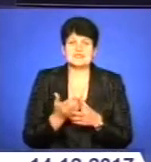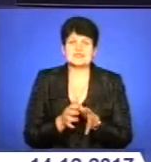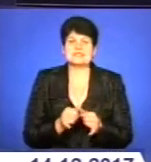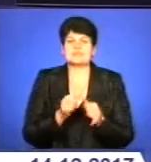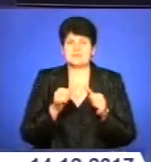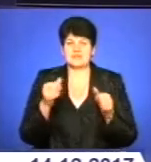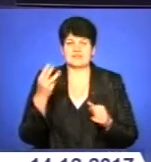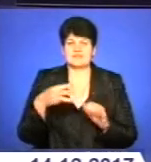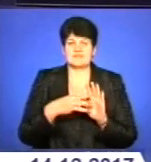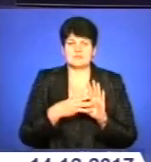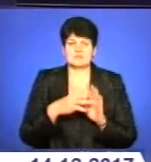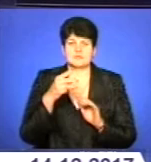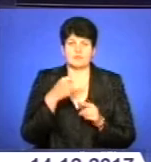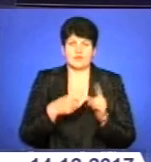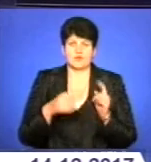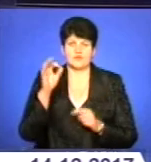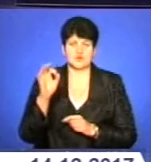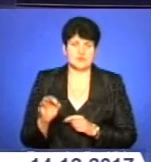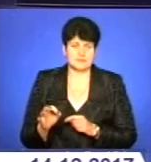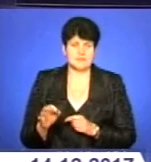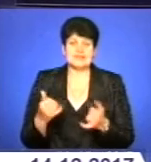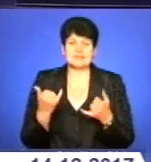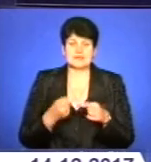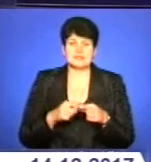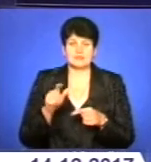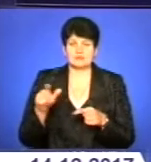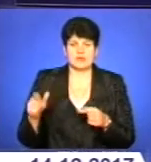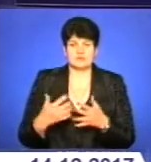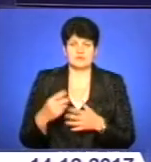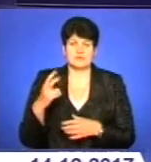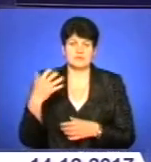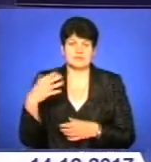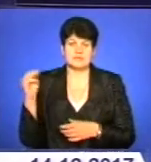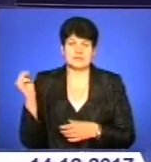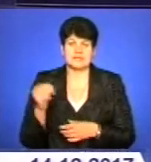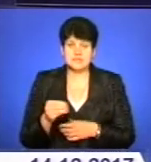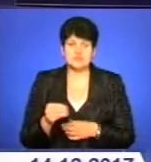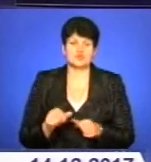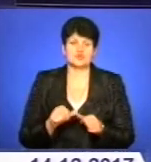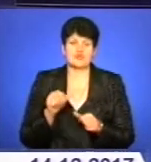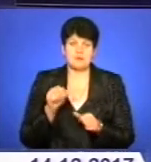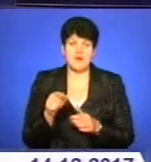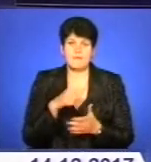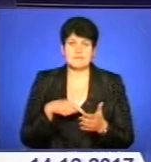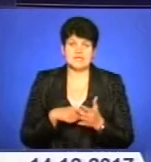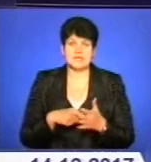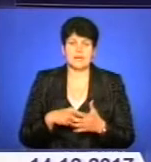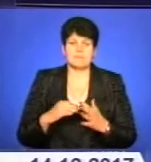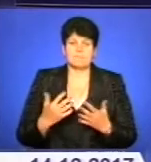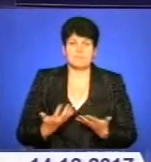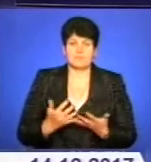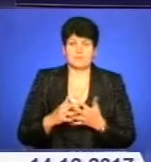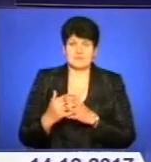на 38,5%. Зараз таких людей понад 250 тисяч. Зокрема, у міських поселеннях субсидії